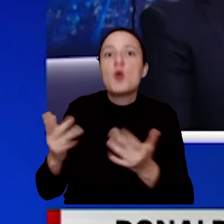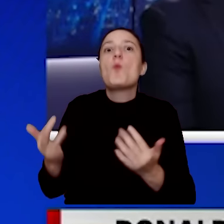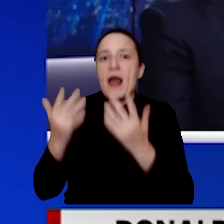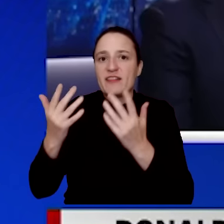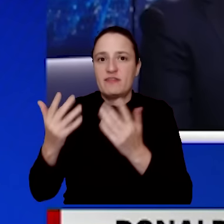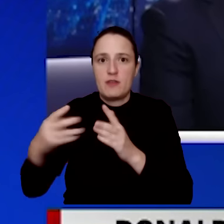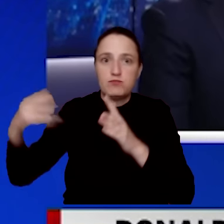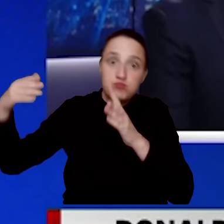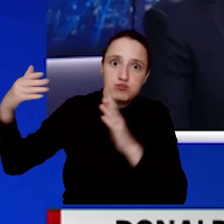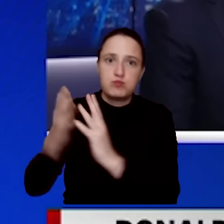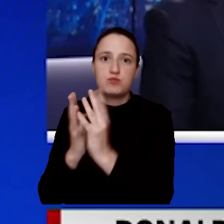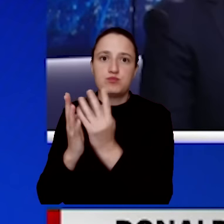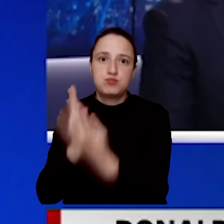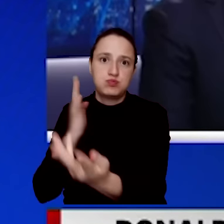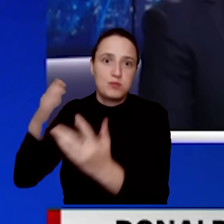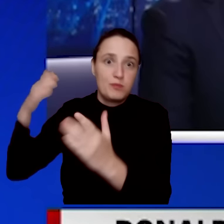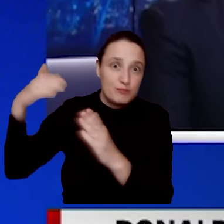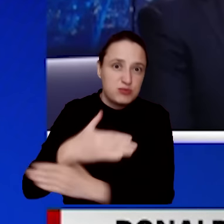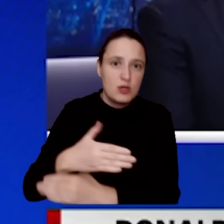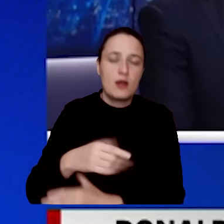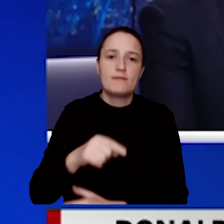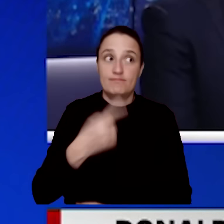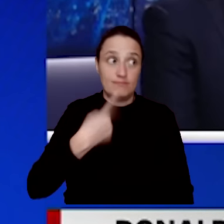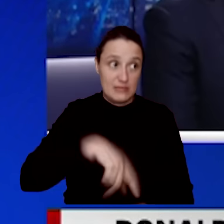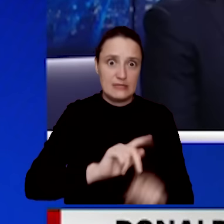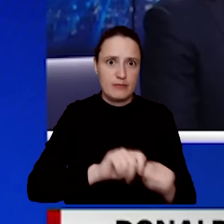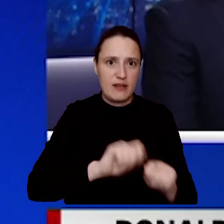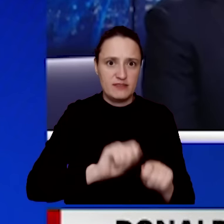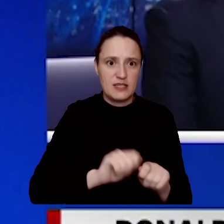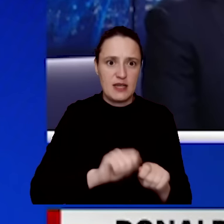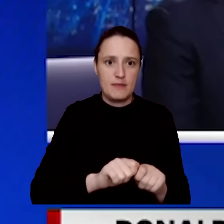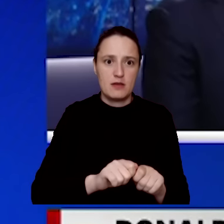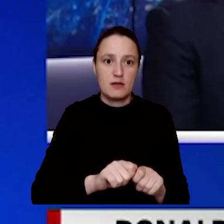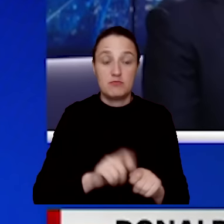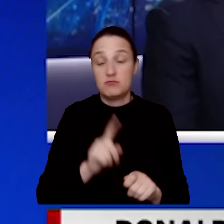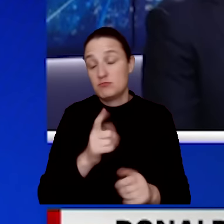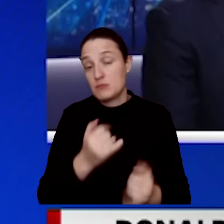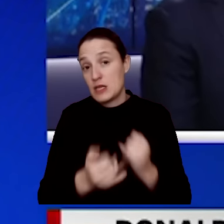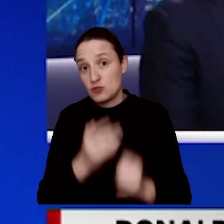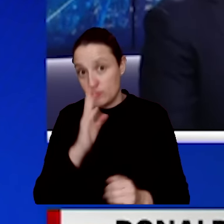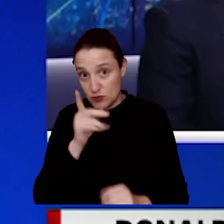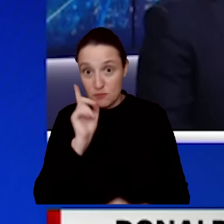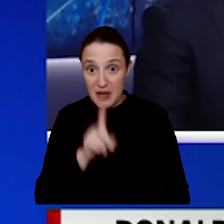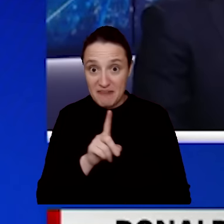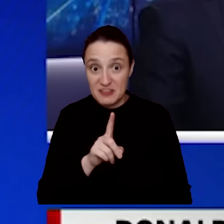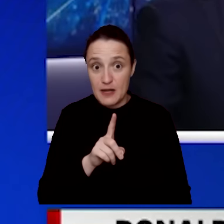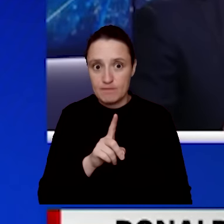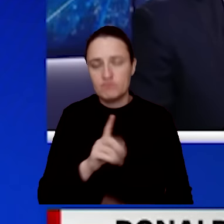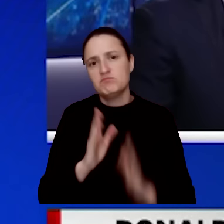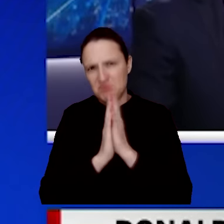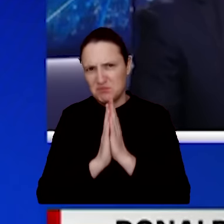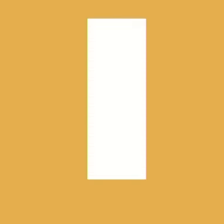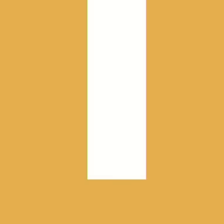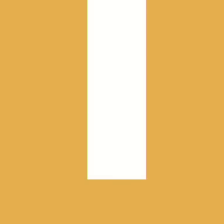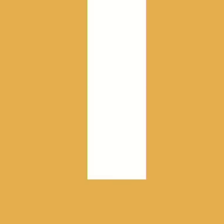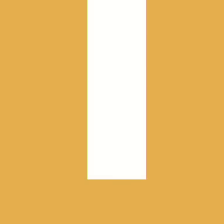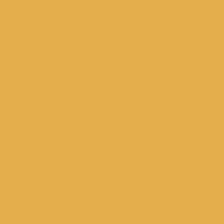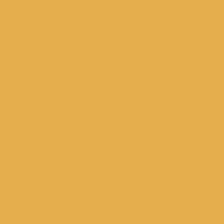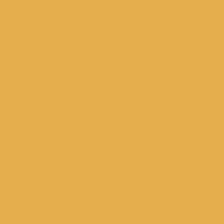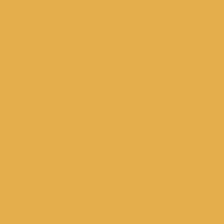jeżeli takie informacje weryfikujemy teraz, sprawdzamy, ale jeżeli one są prawdziwe, to bardzo proszę o zawrócenie z tej